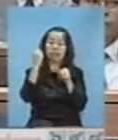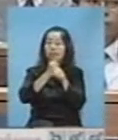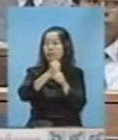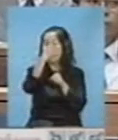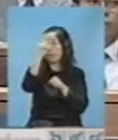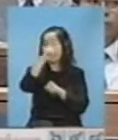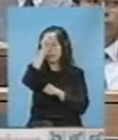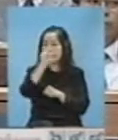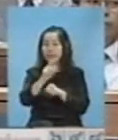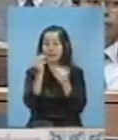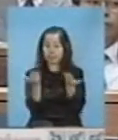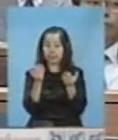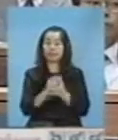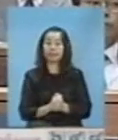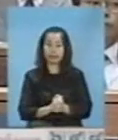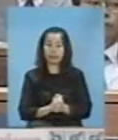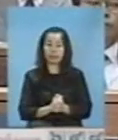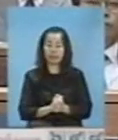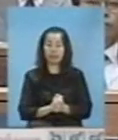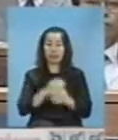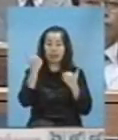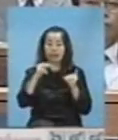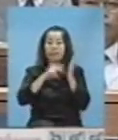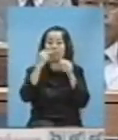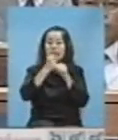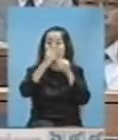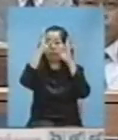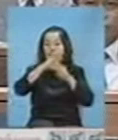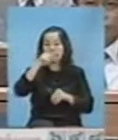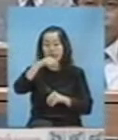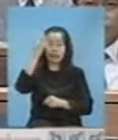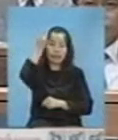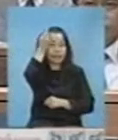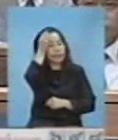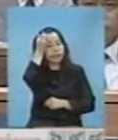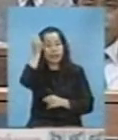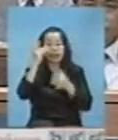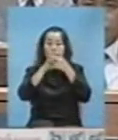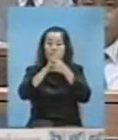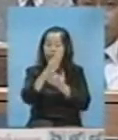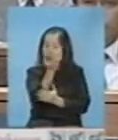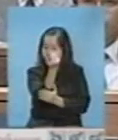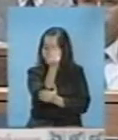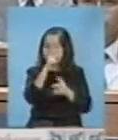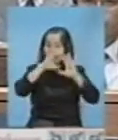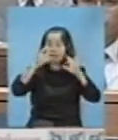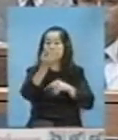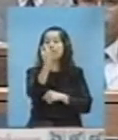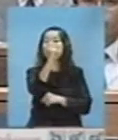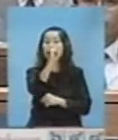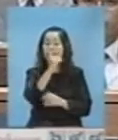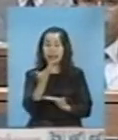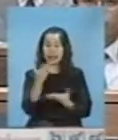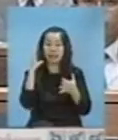ำนี่คือสิ่งที่เป็นที่มาที่ทำให้พวกกระผมต้องตั้งข้อสังเกตและขอหลักประกันจากรัฐบาล